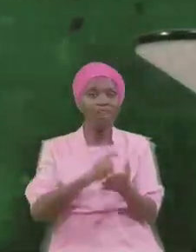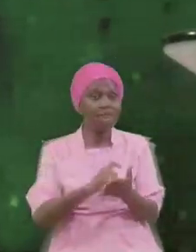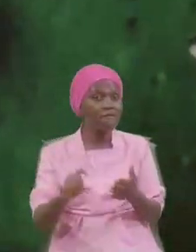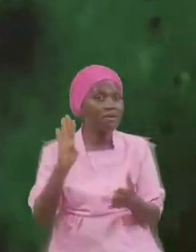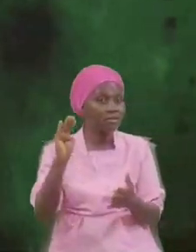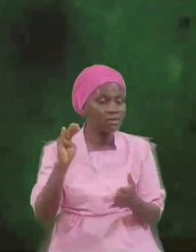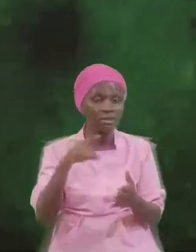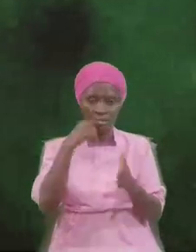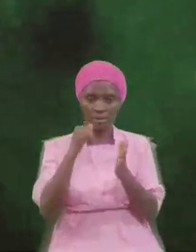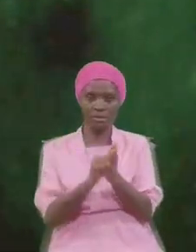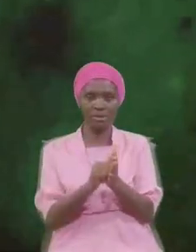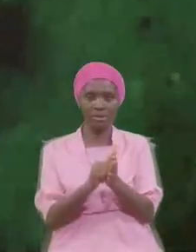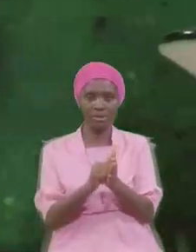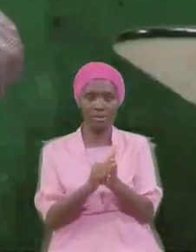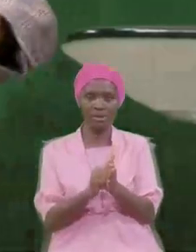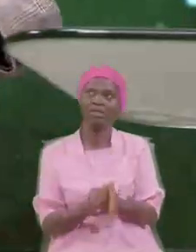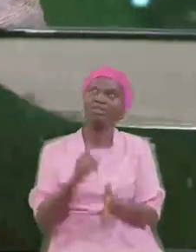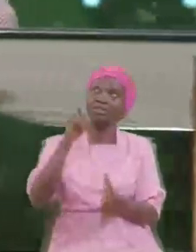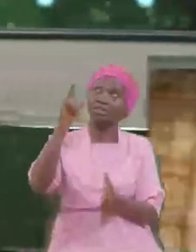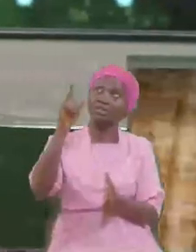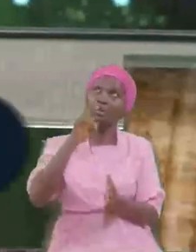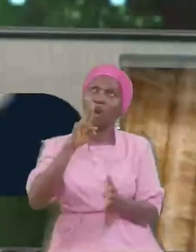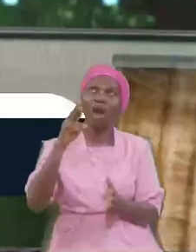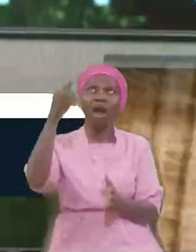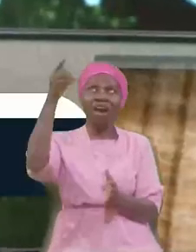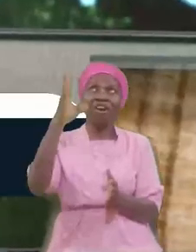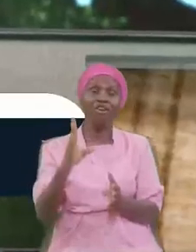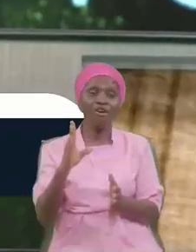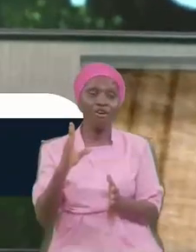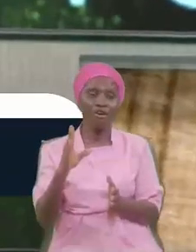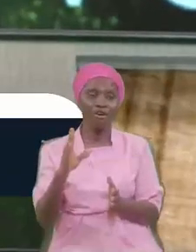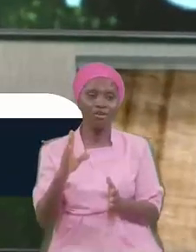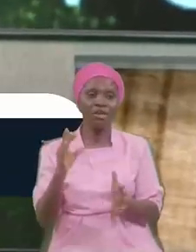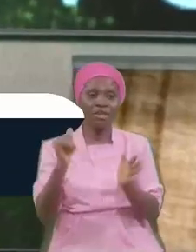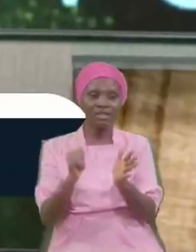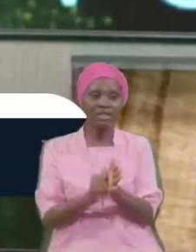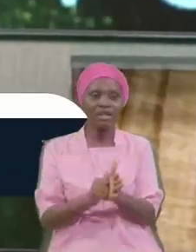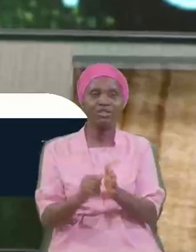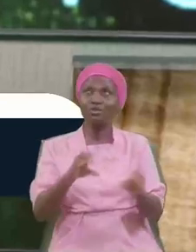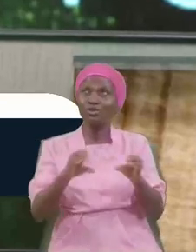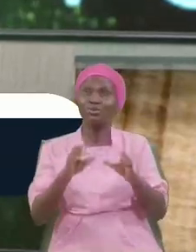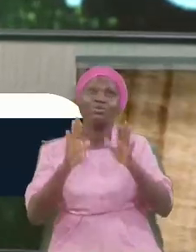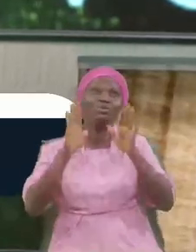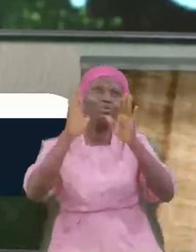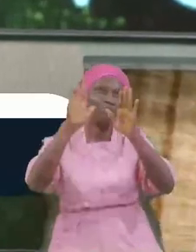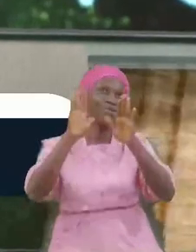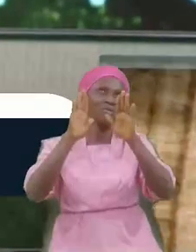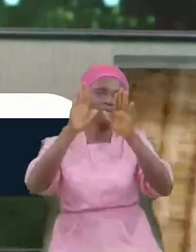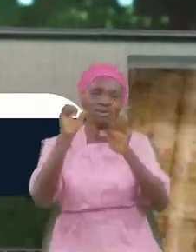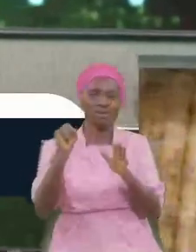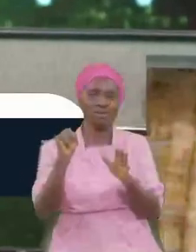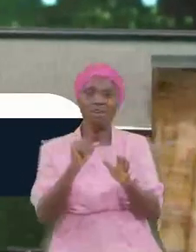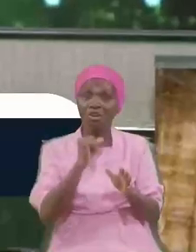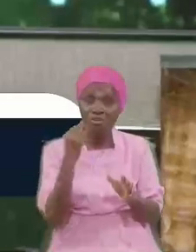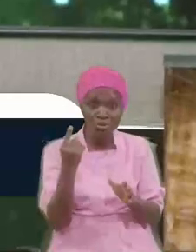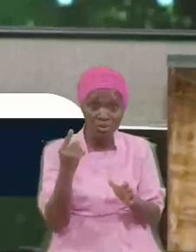15 dit, « Tu es le Dieu qui fait des prodiges. Pas qu'il